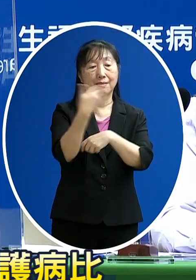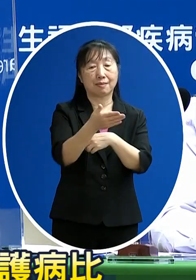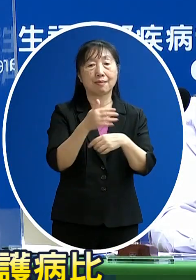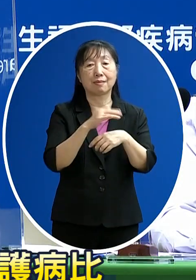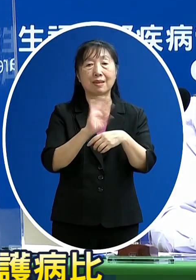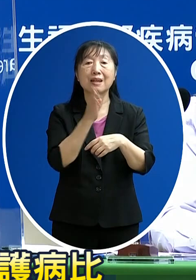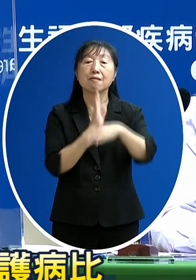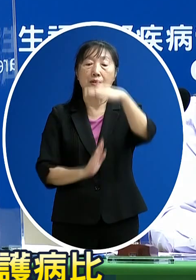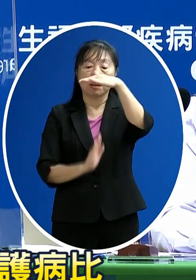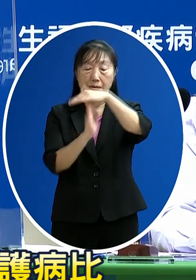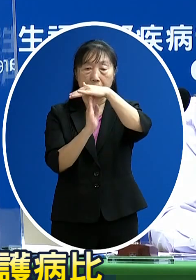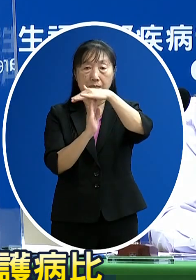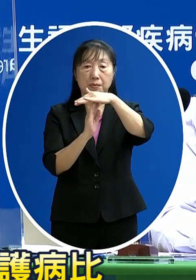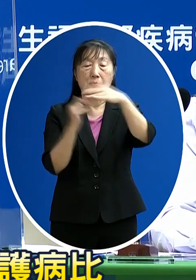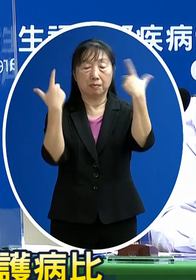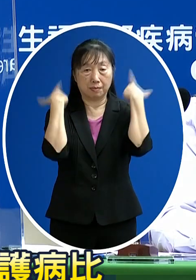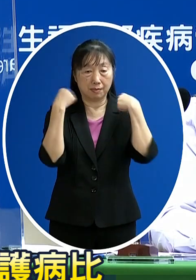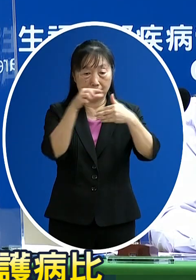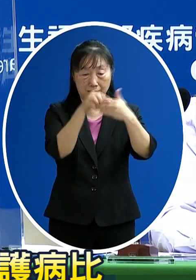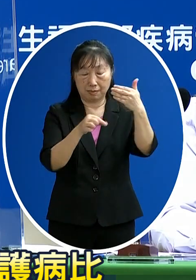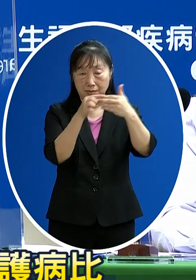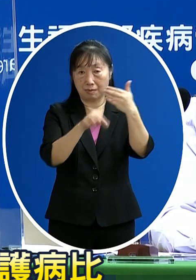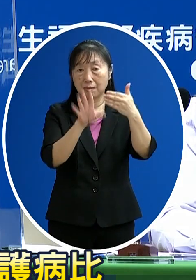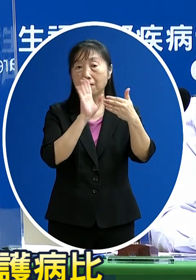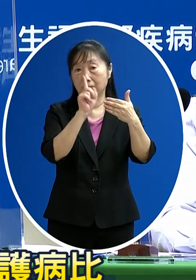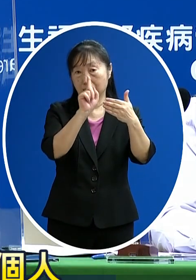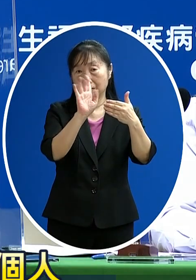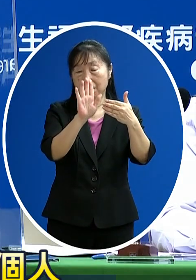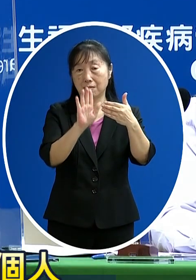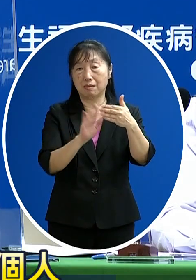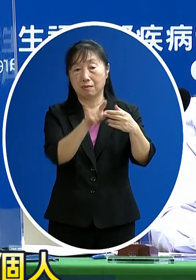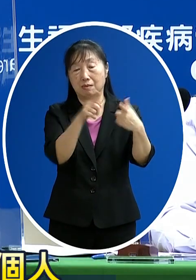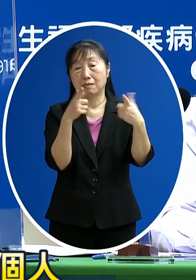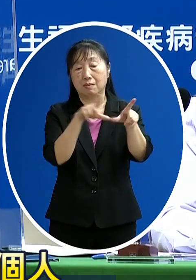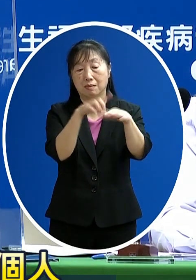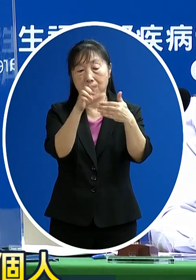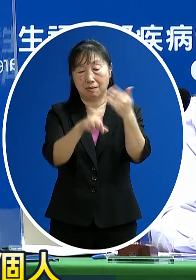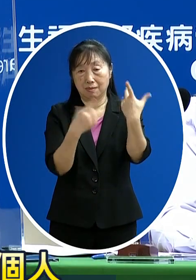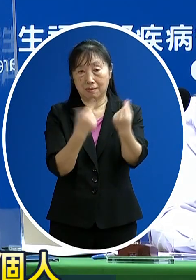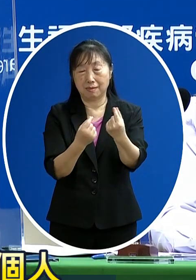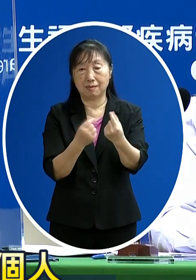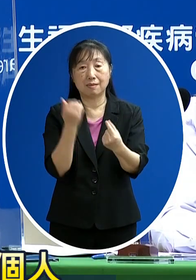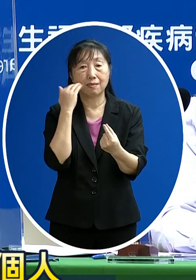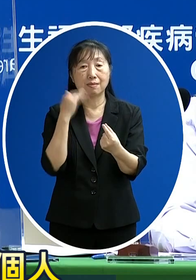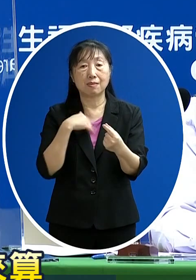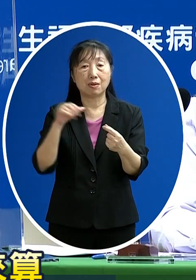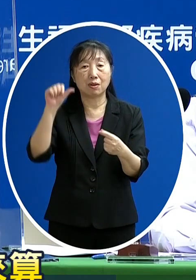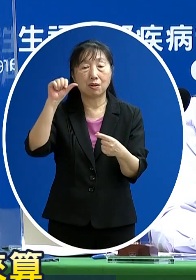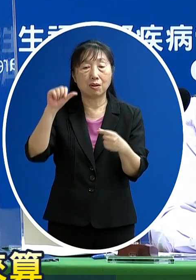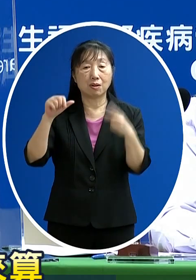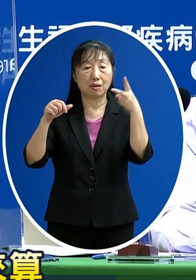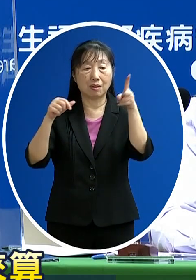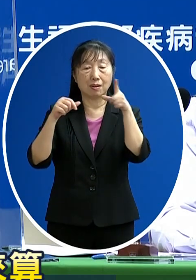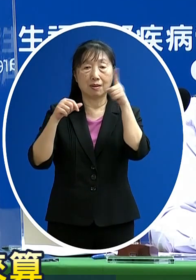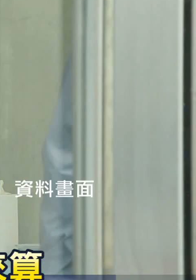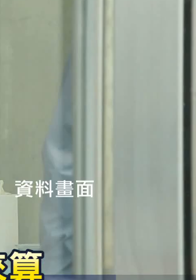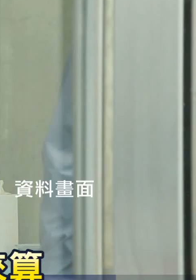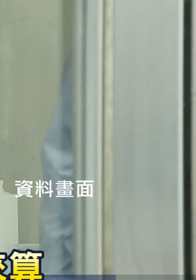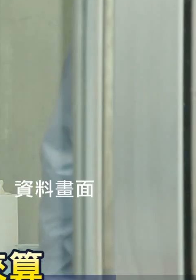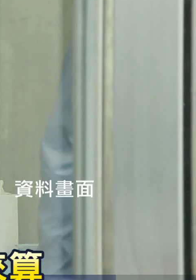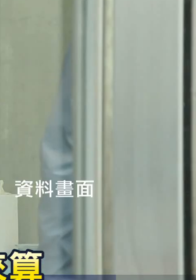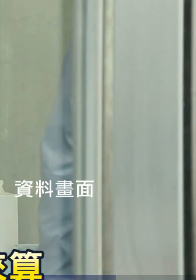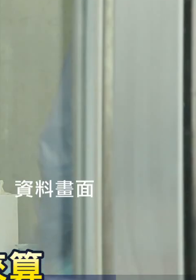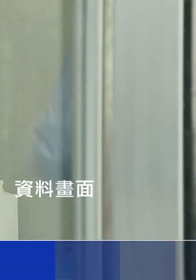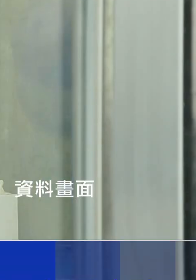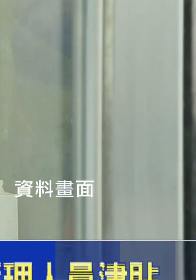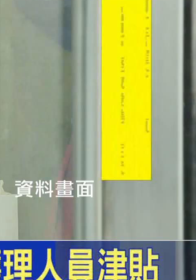限不能超过原来的护病比。好，那至于计算，如果低于5个人，我们仍然以5个人来算。 国